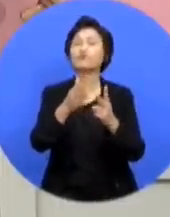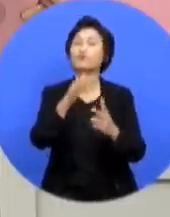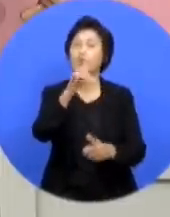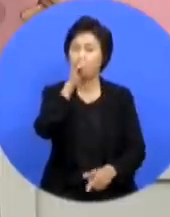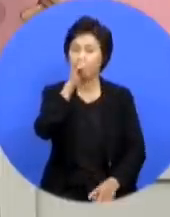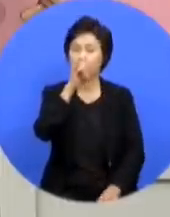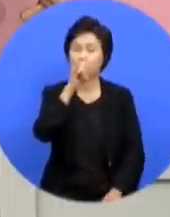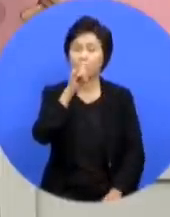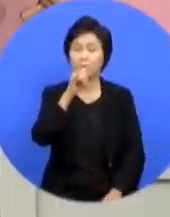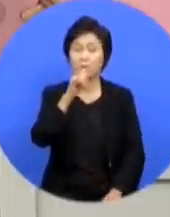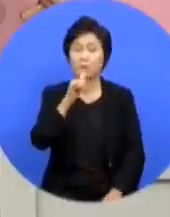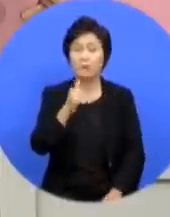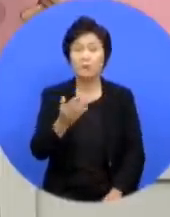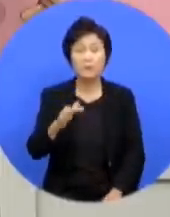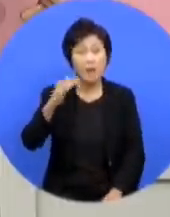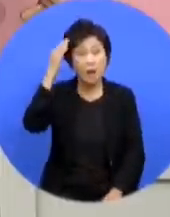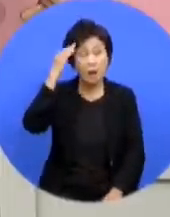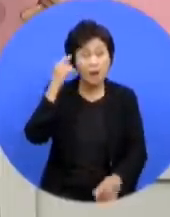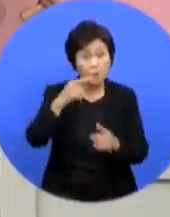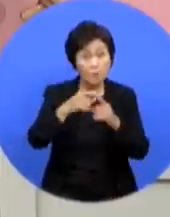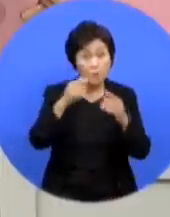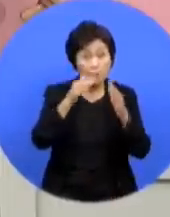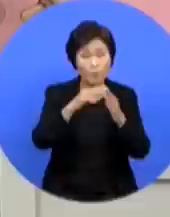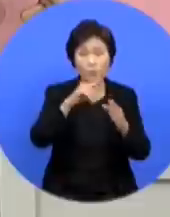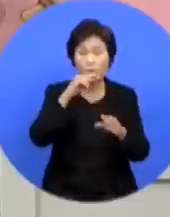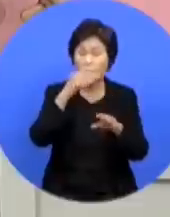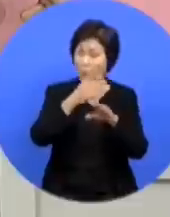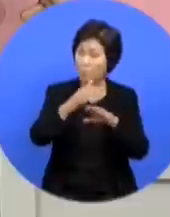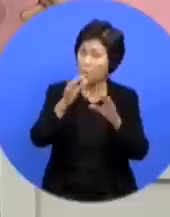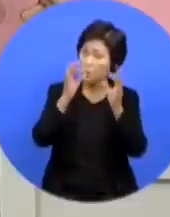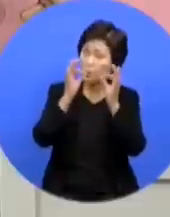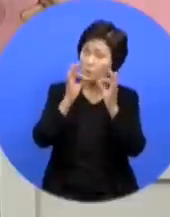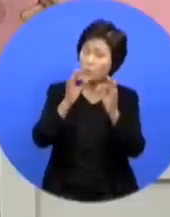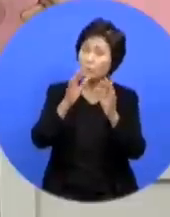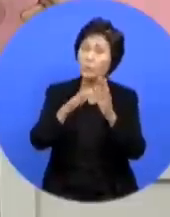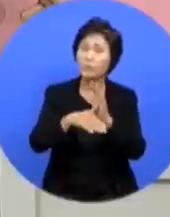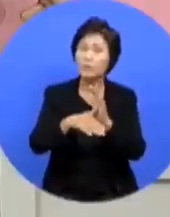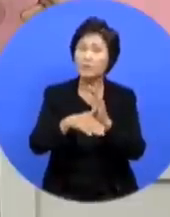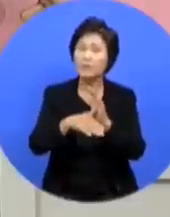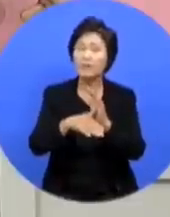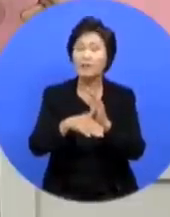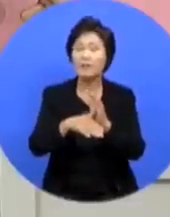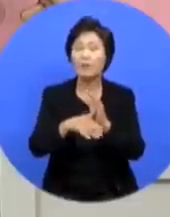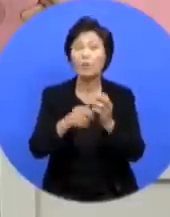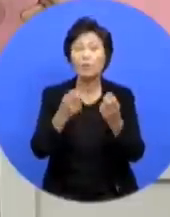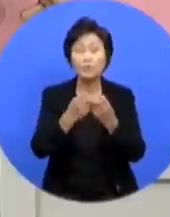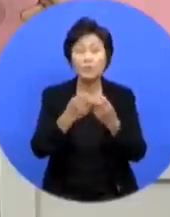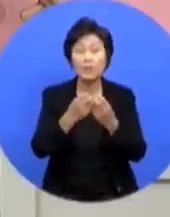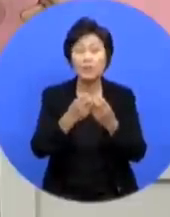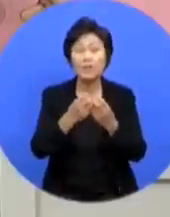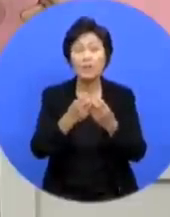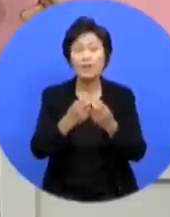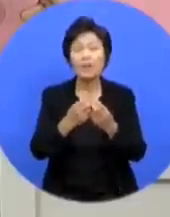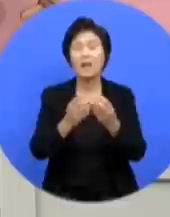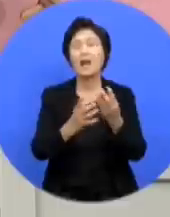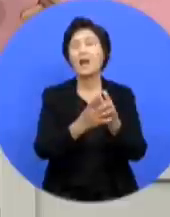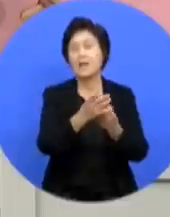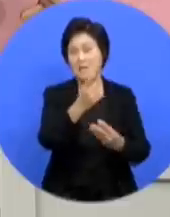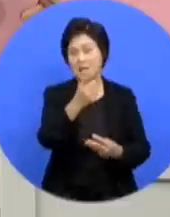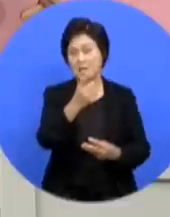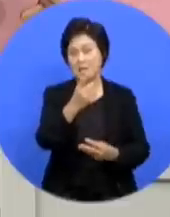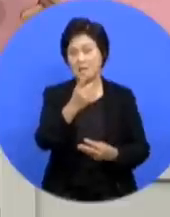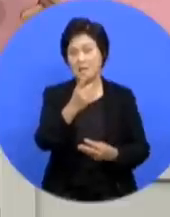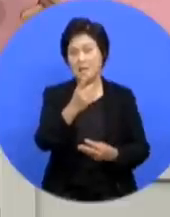때 북한과 남한을 보지만은 하나님 보실 때 우리는 하나라는 겁니다. 우리는 지역적으로 분리될 수가